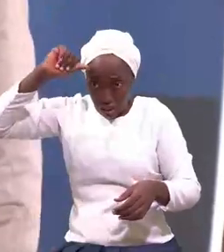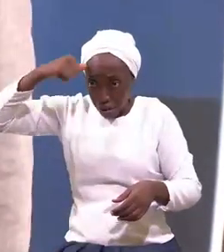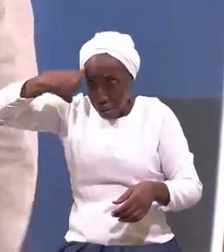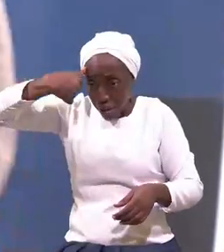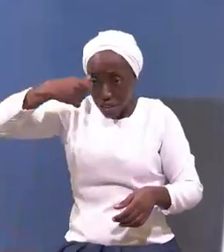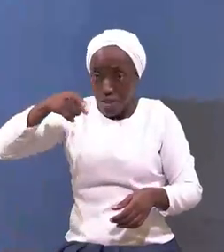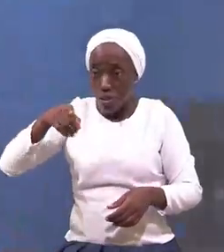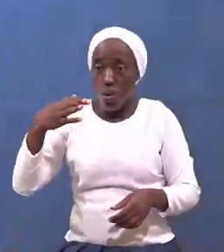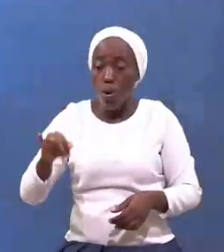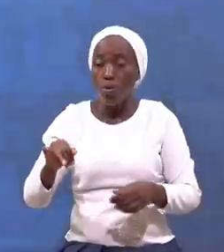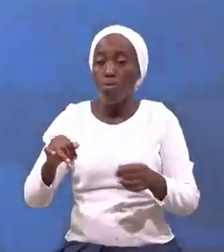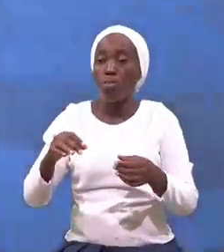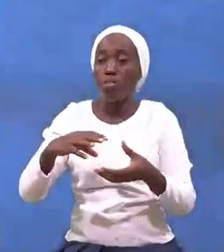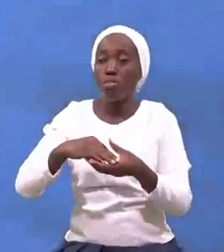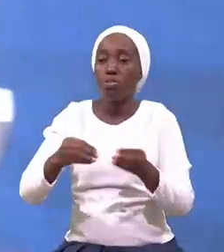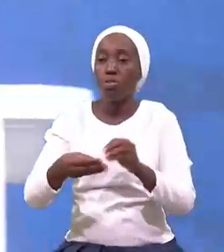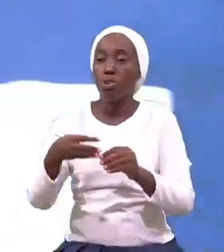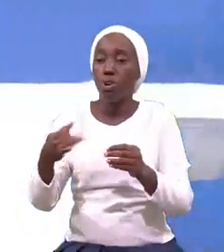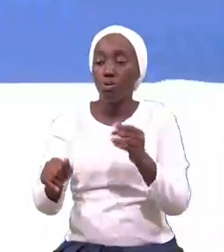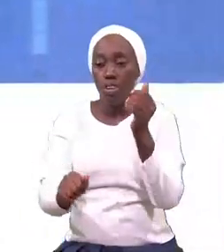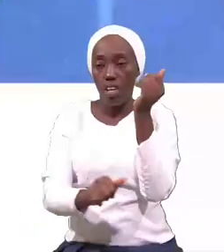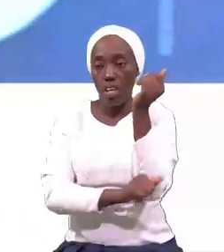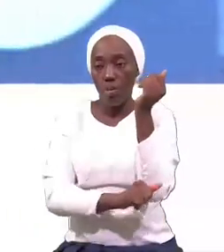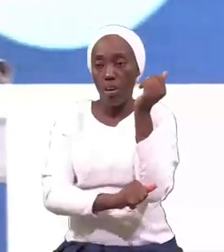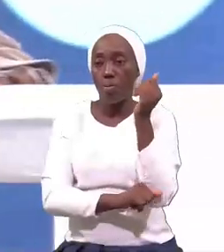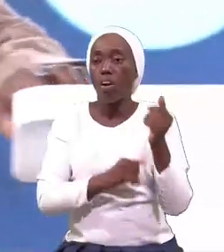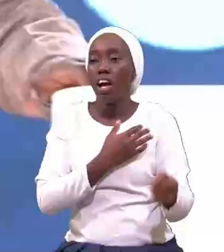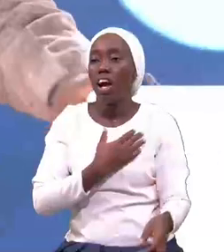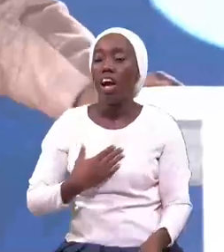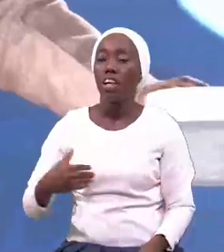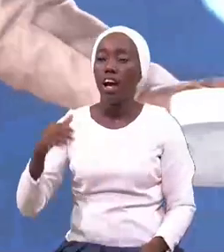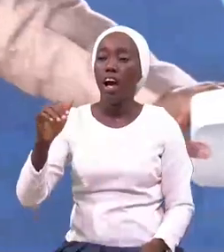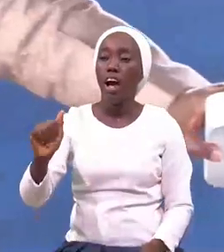Est-ce que je peux vous rappeler l'histoire d'Abraham et d'Abimélec?